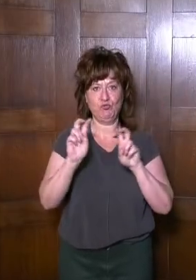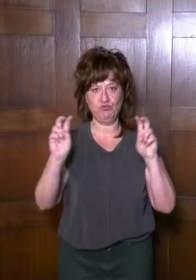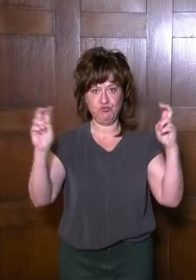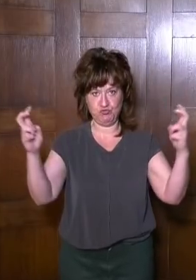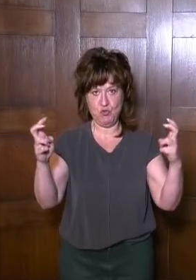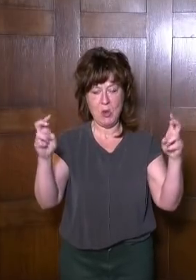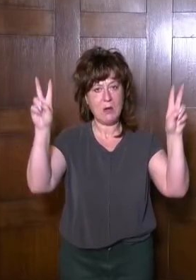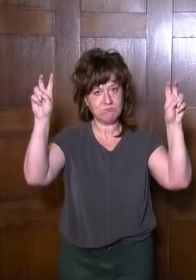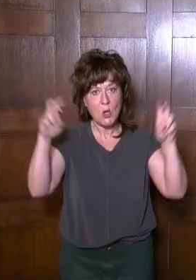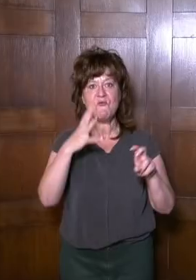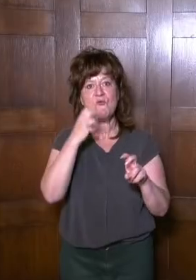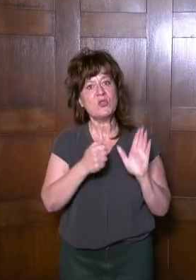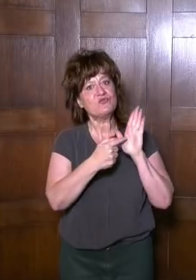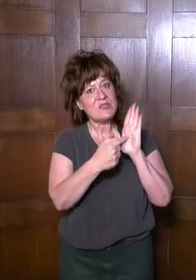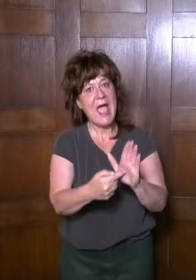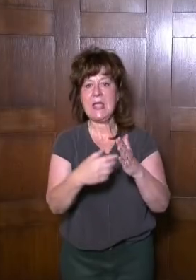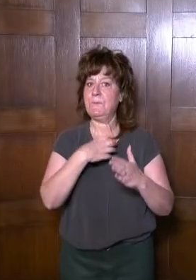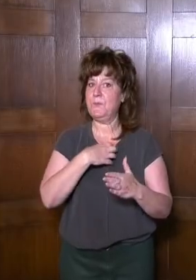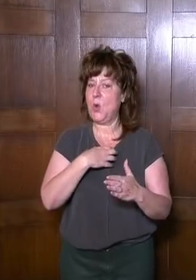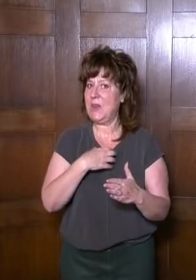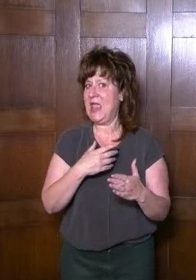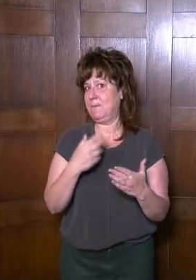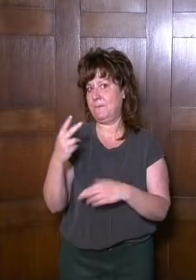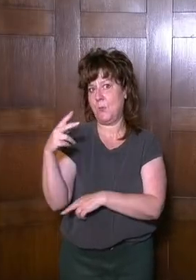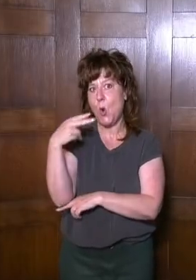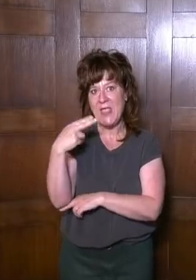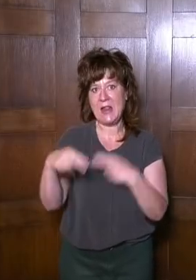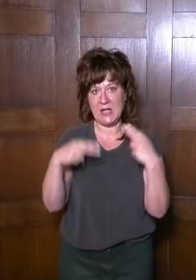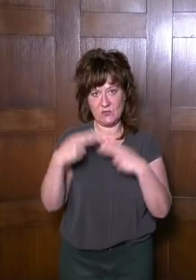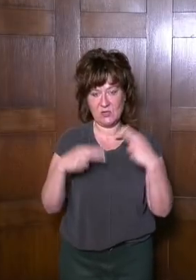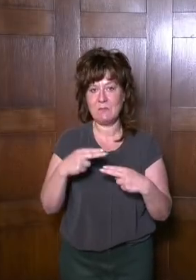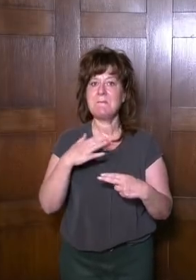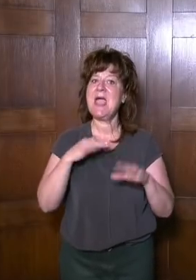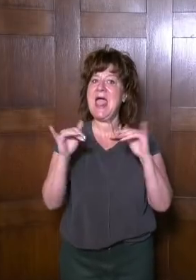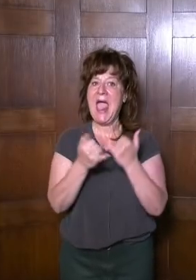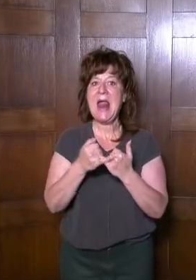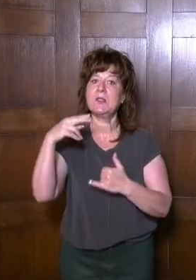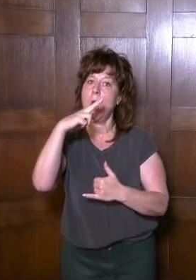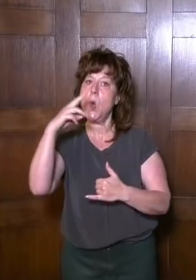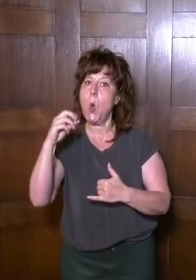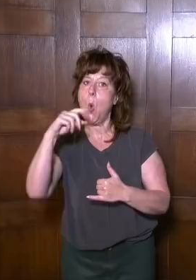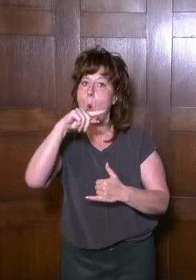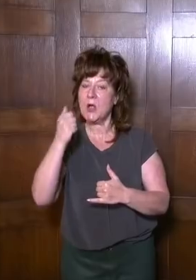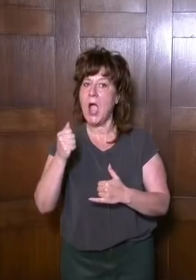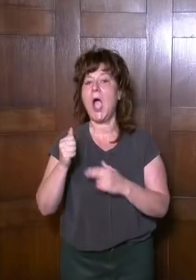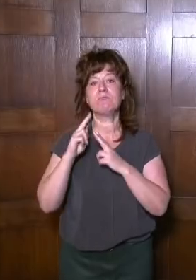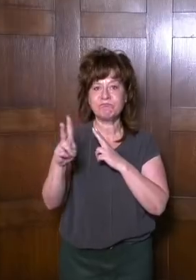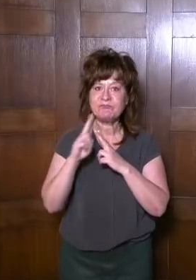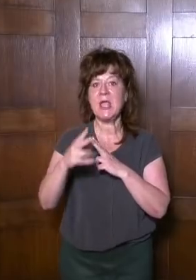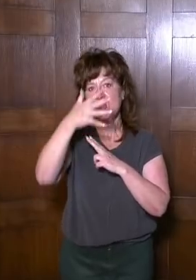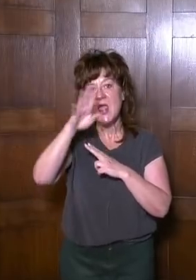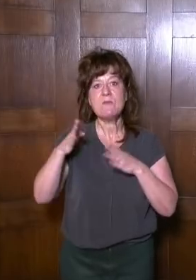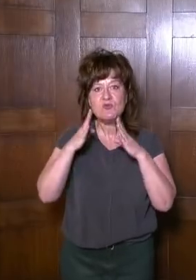hat. Und meine Familie ist eine Gründerfamilie. Wir haben die DEHOGA Sachsen mitgegründet, den Tourismusverband mitgegründet, die Silberstraße